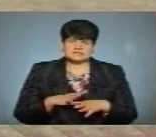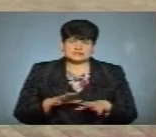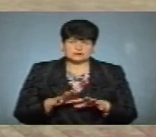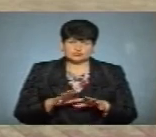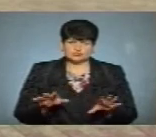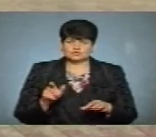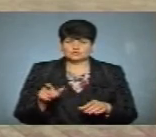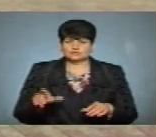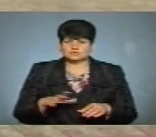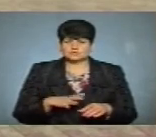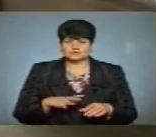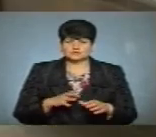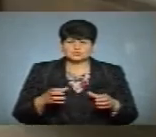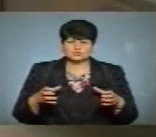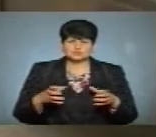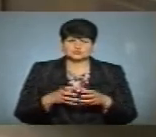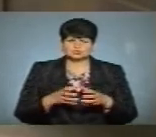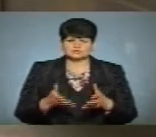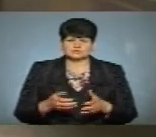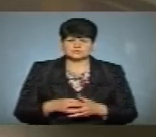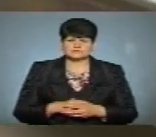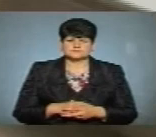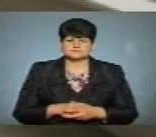люди були дуже сильно скупчені.